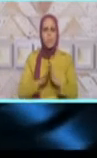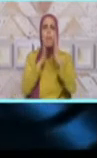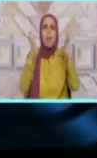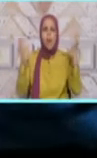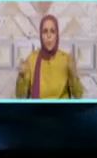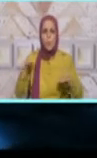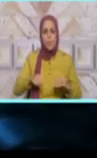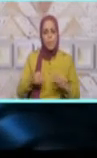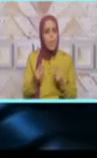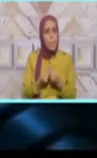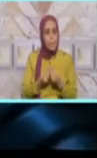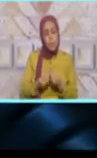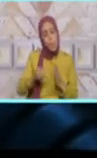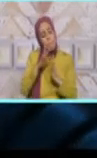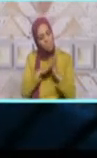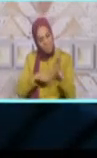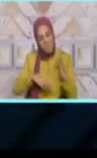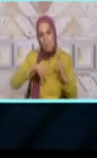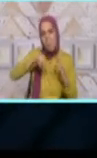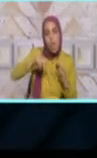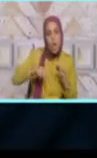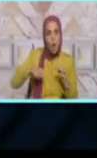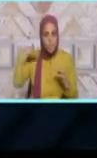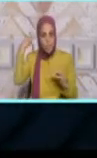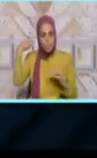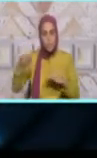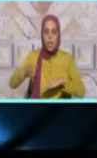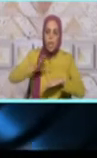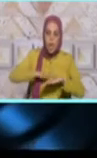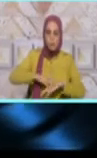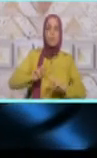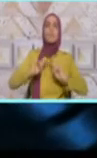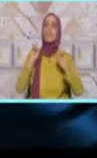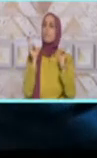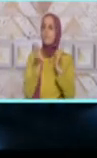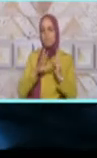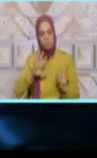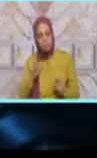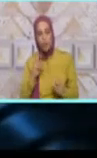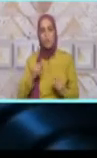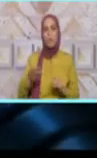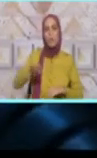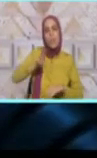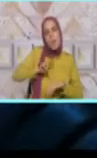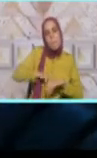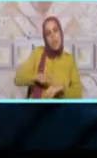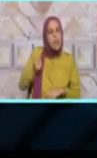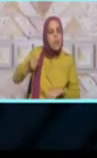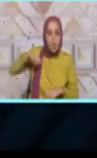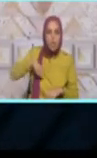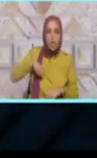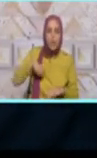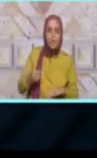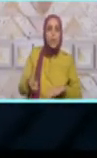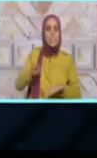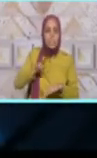مخزون للرملة السوداء على مستوى العالم تقريبا. ده من ناحية، ده بالإضافة إلى أنها